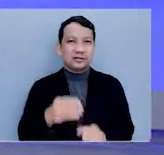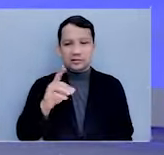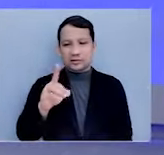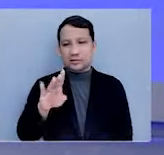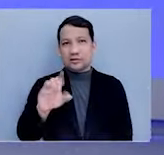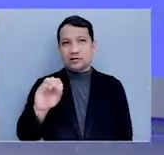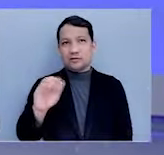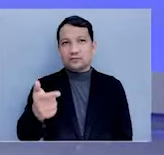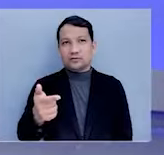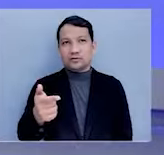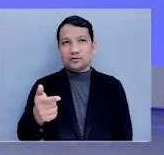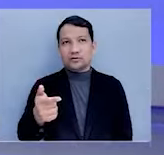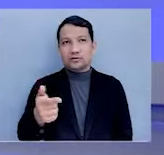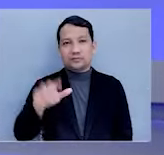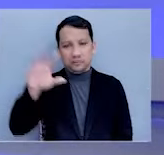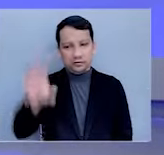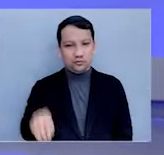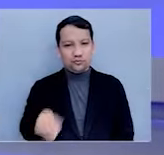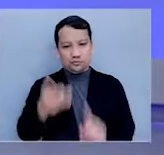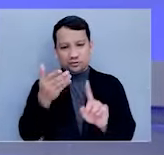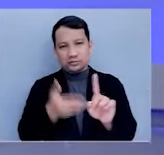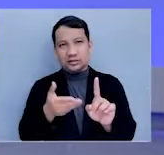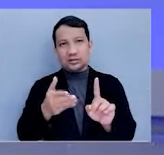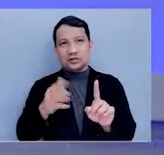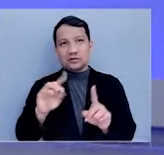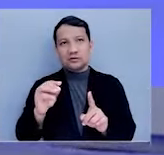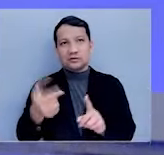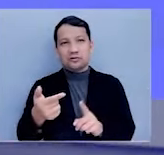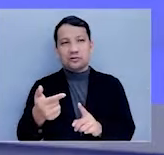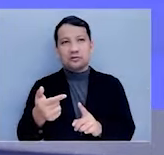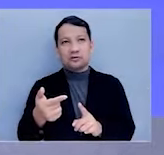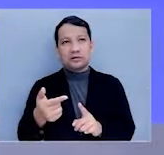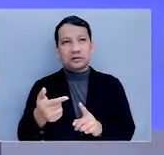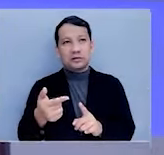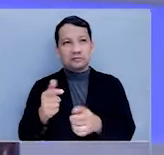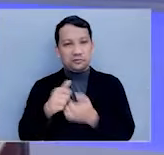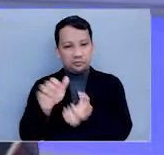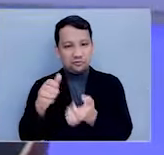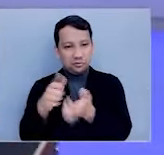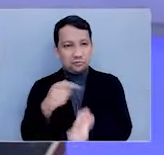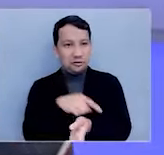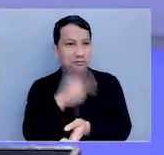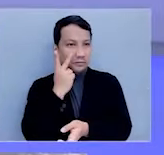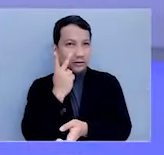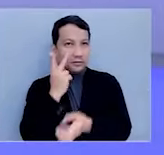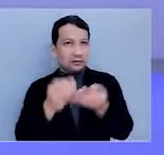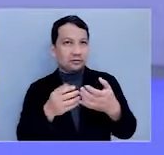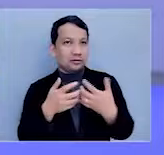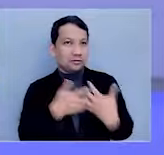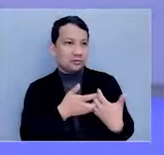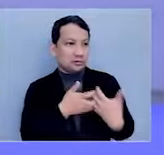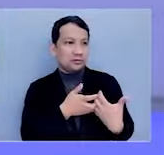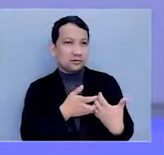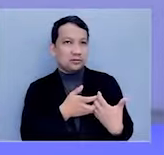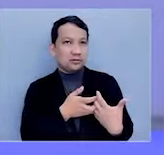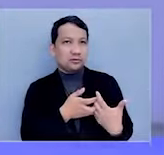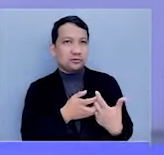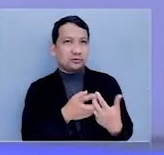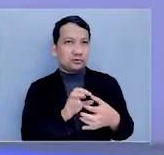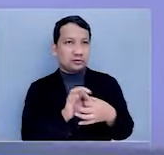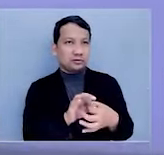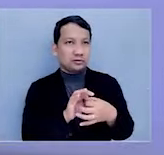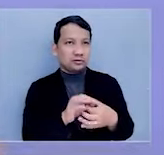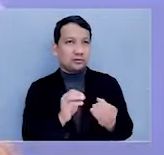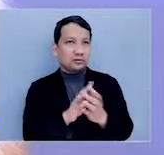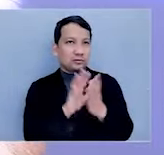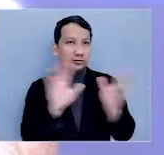yung pagiging unique niya as a dog, I think, tsaka nakita nung judge siguro yung band namin together, nag-shine